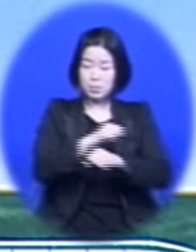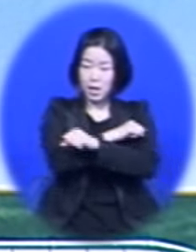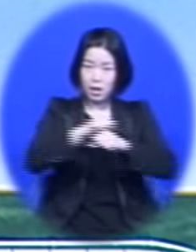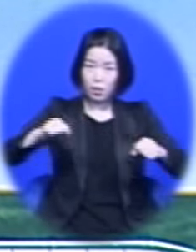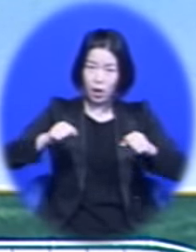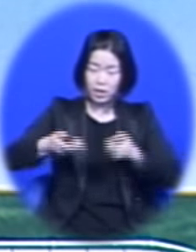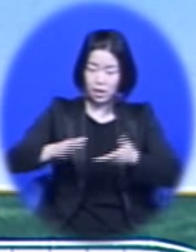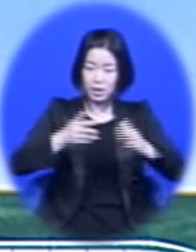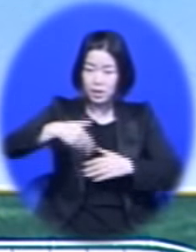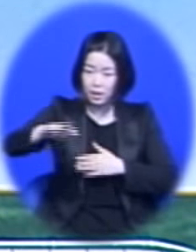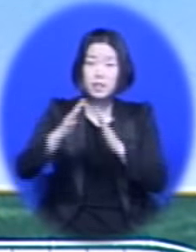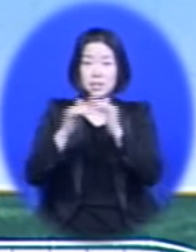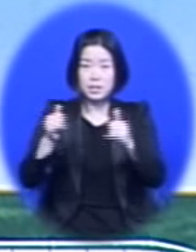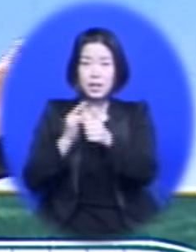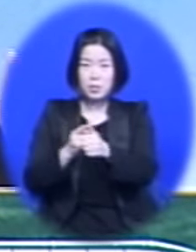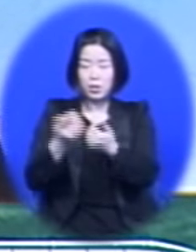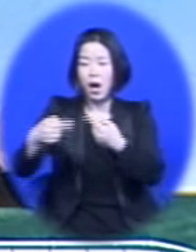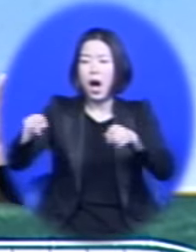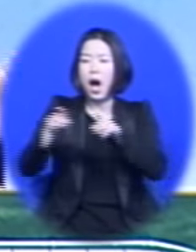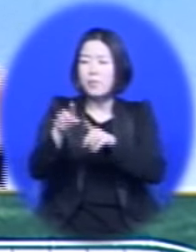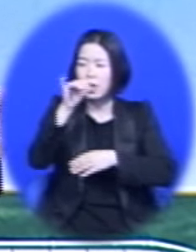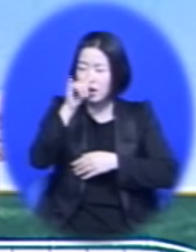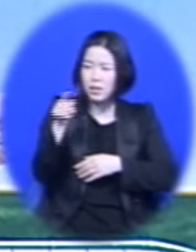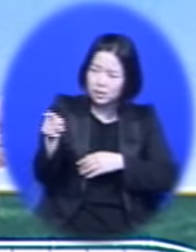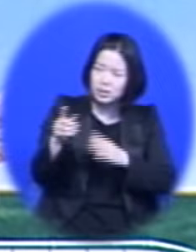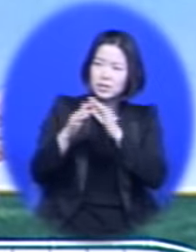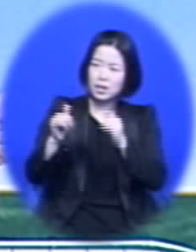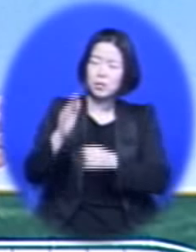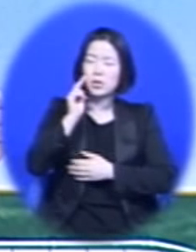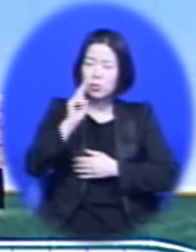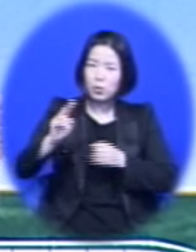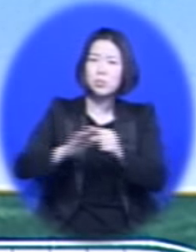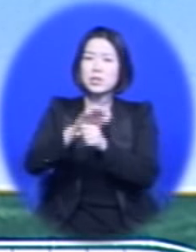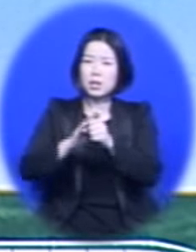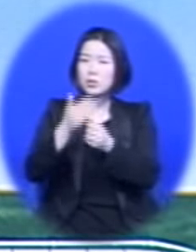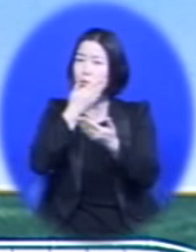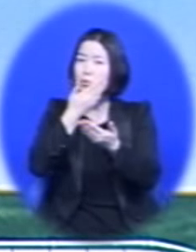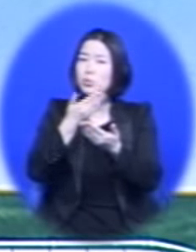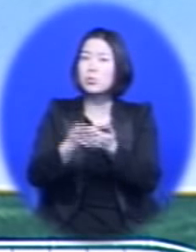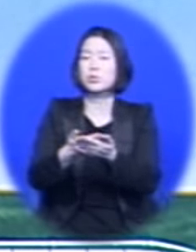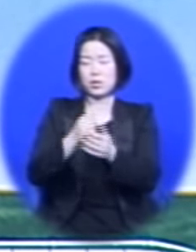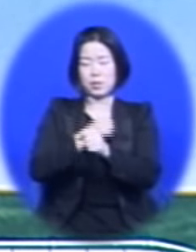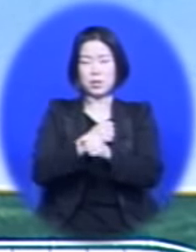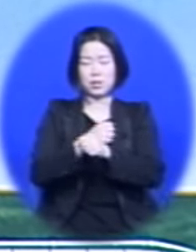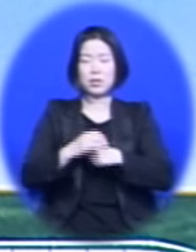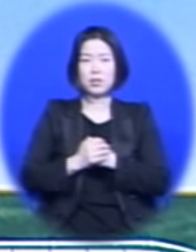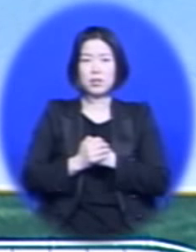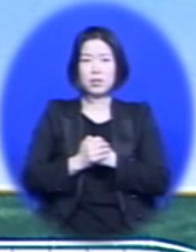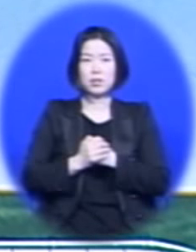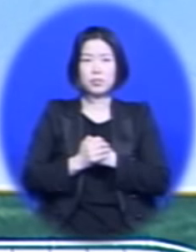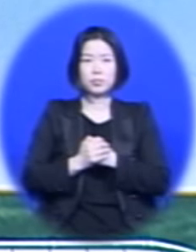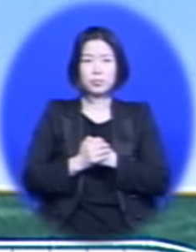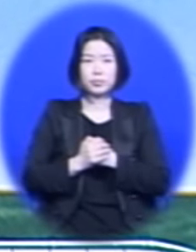가는 사람에게는 함께 있는 사람이 너무 사랑스럽고 너무 소중한 거예요.